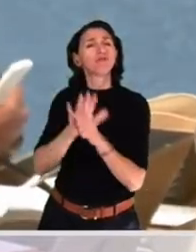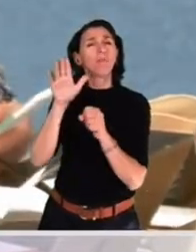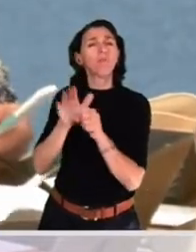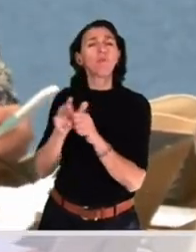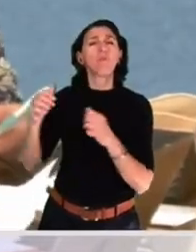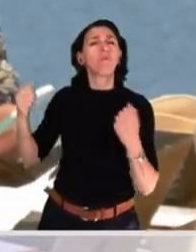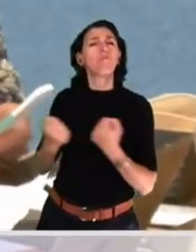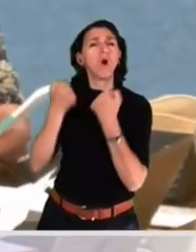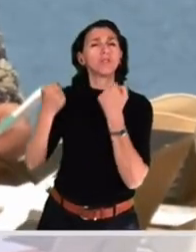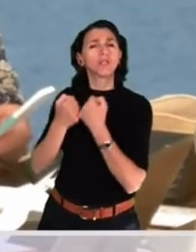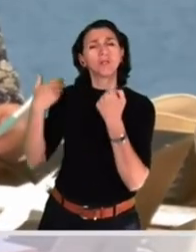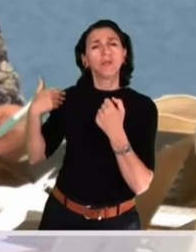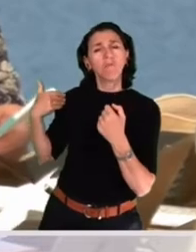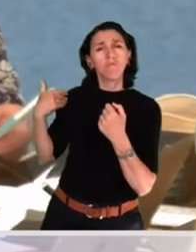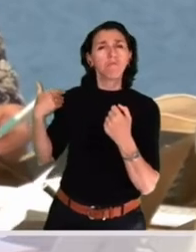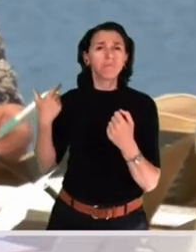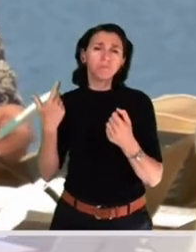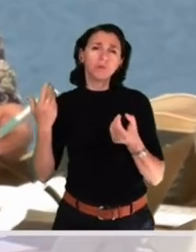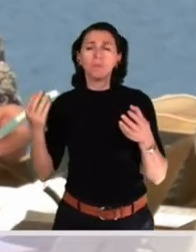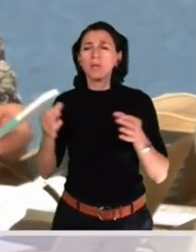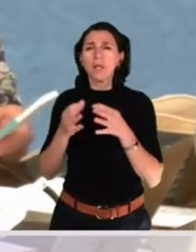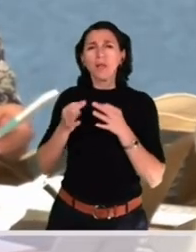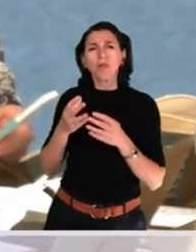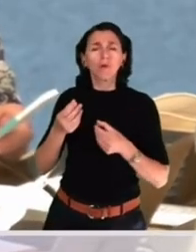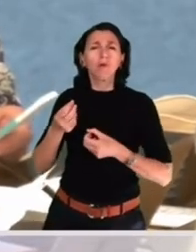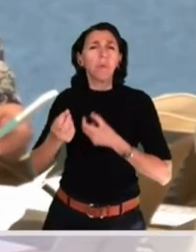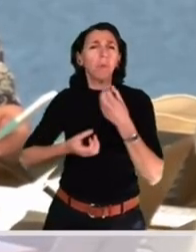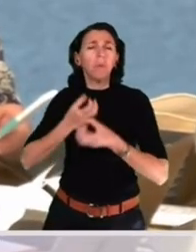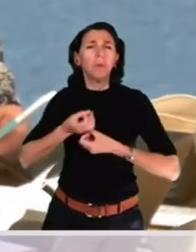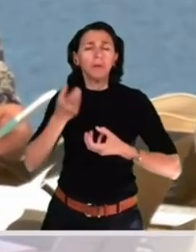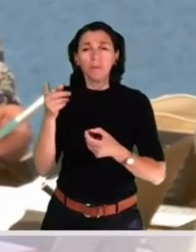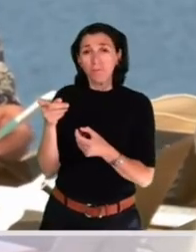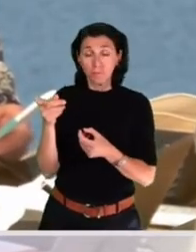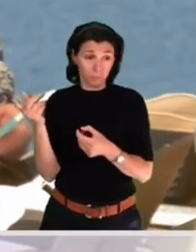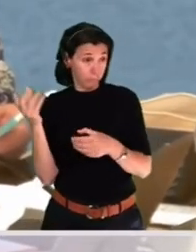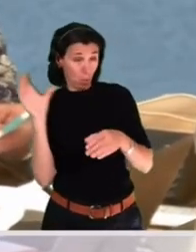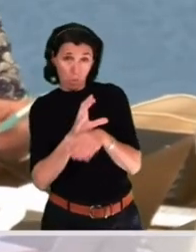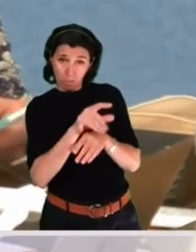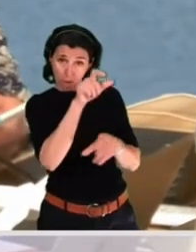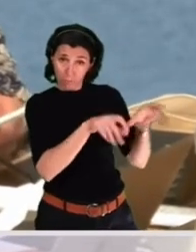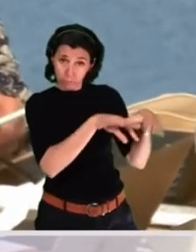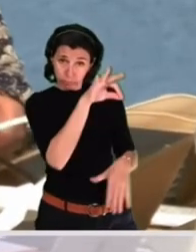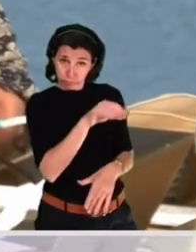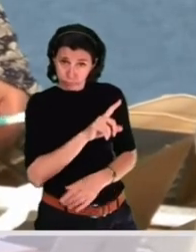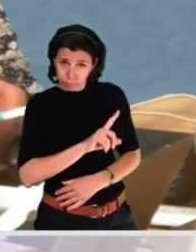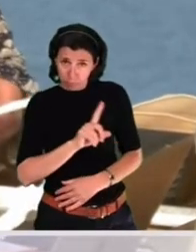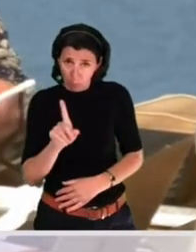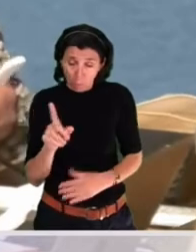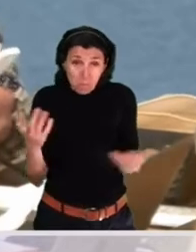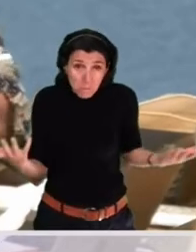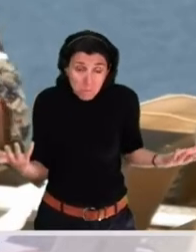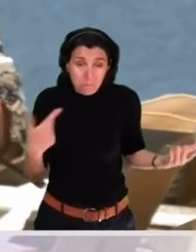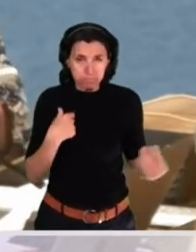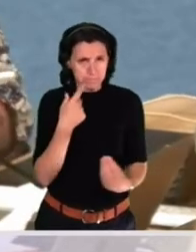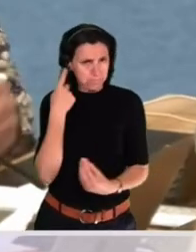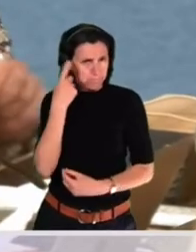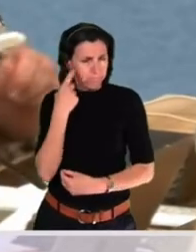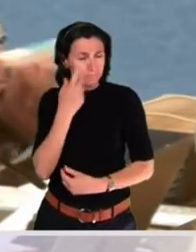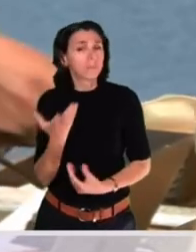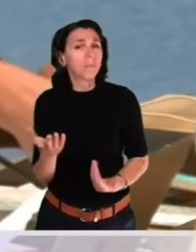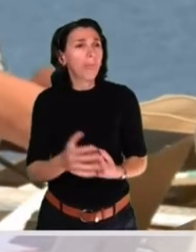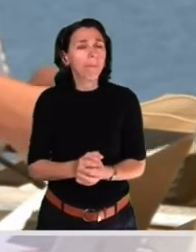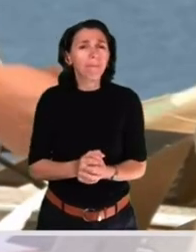TikTok, ne mettant en cause aucun élu nommément à ma connaissance. Et je voudrais vous demander si vous n'avez